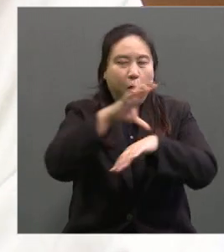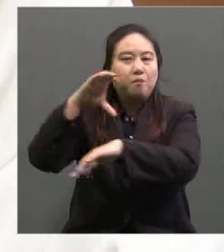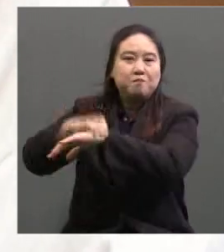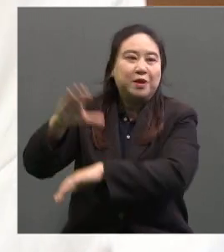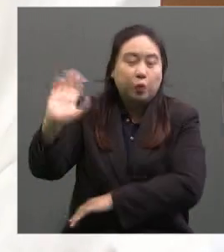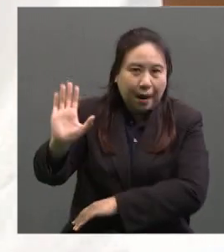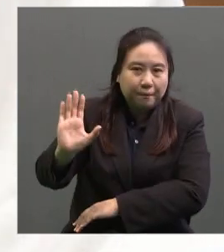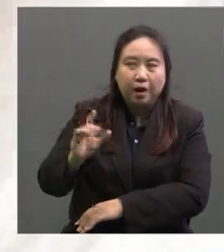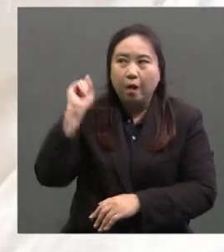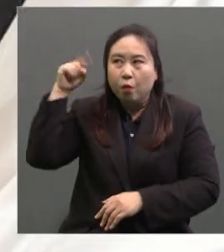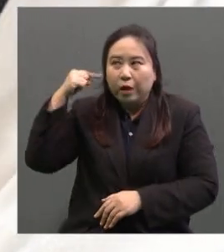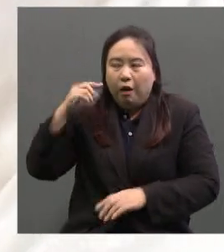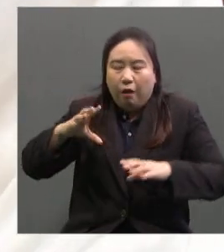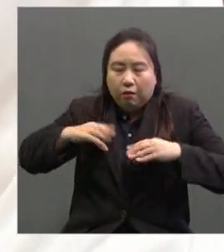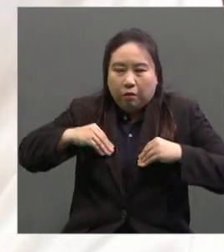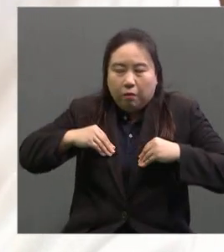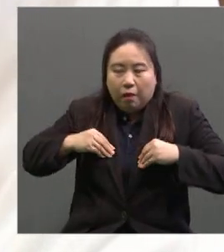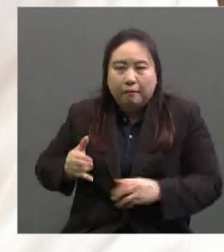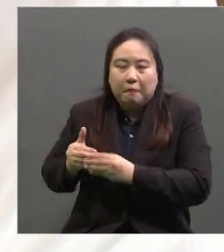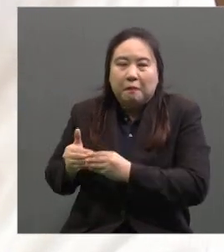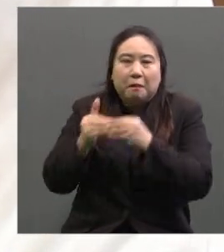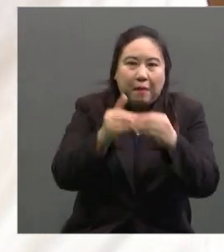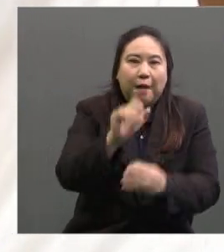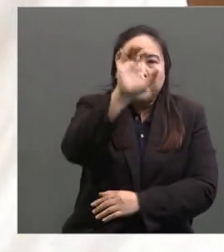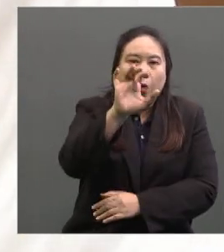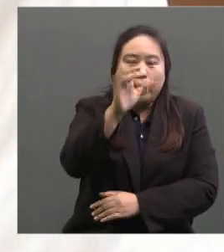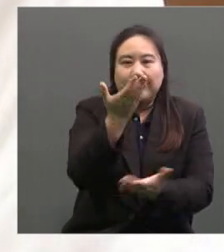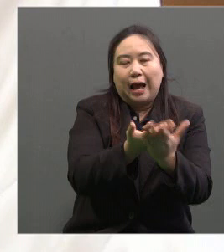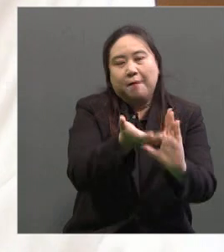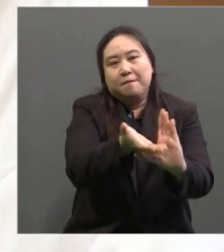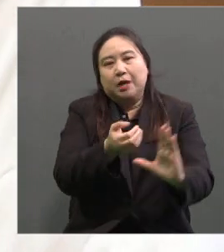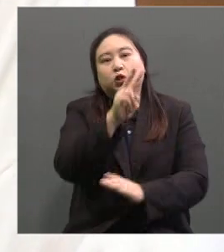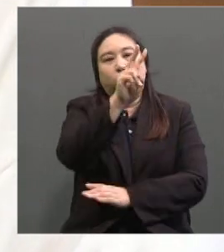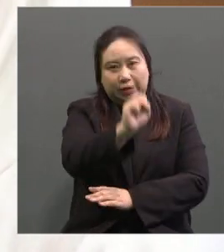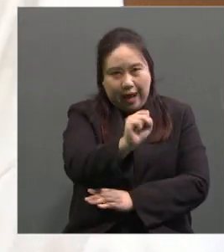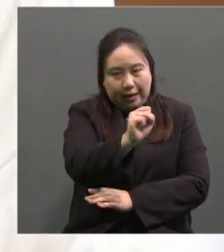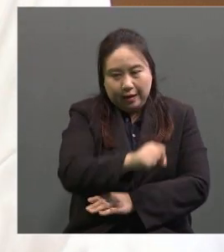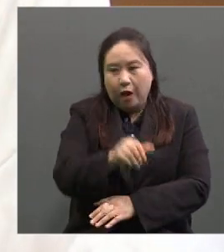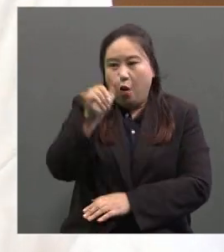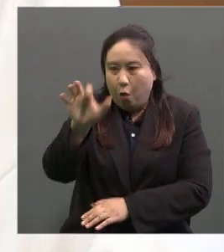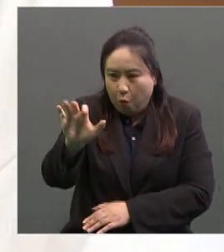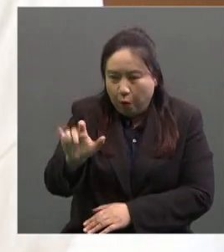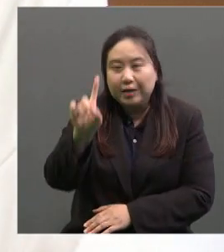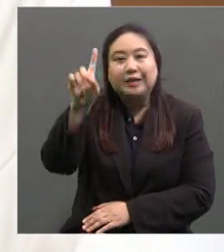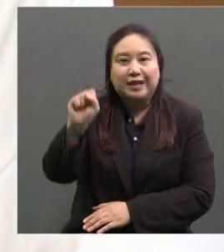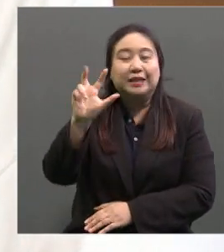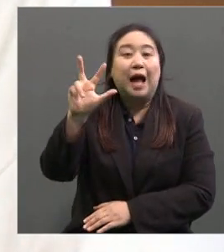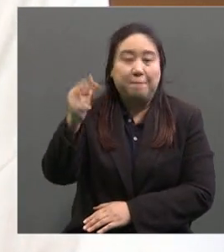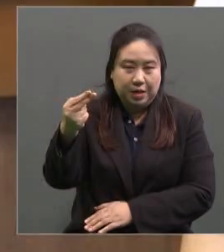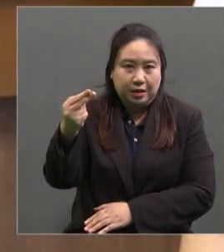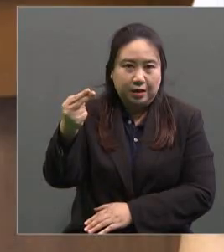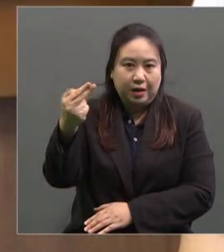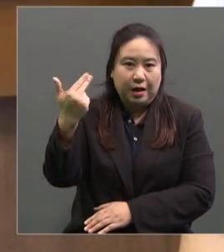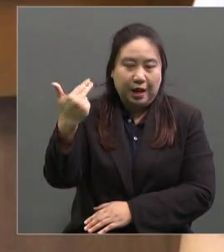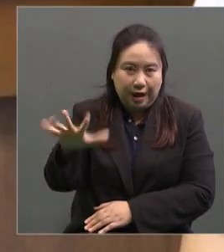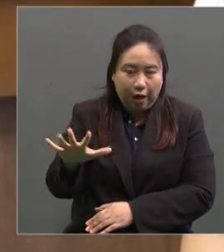นั้นครับ000จที่ดอก 1000แล้วว่าตอนที่ง